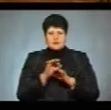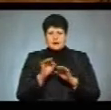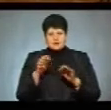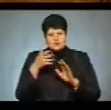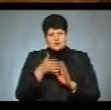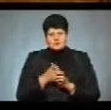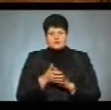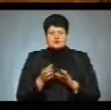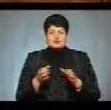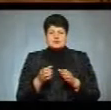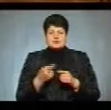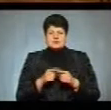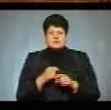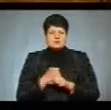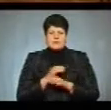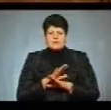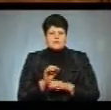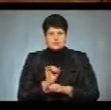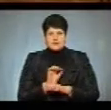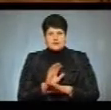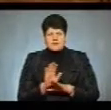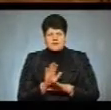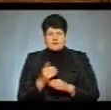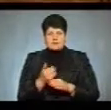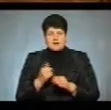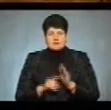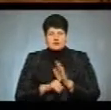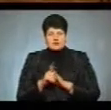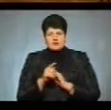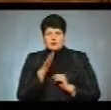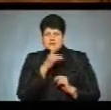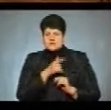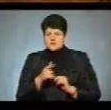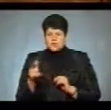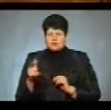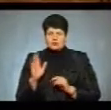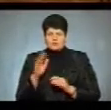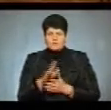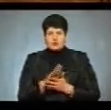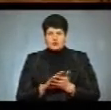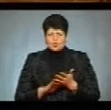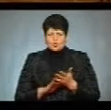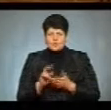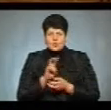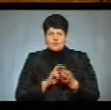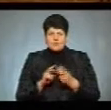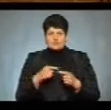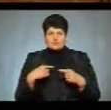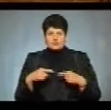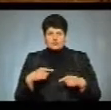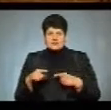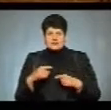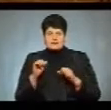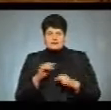що селекційна робота не зупиняється перед початком сезону. Будемо продовжувати пошук футболістів, які би